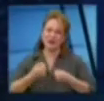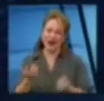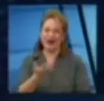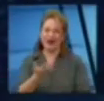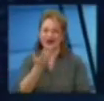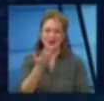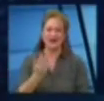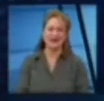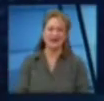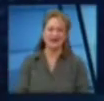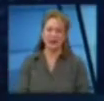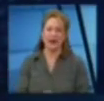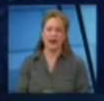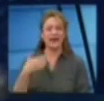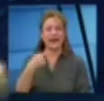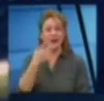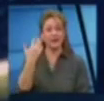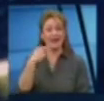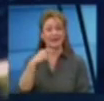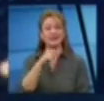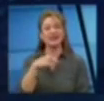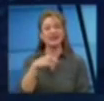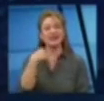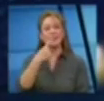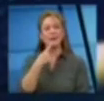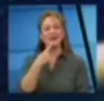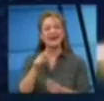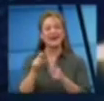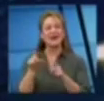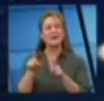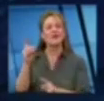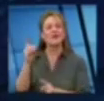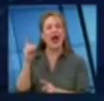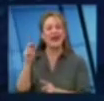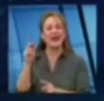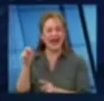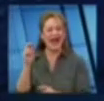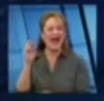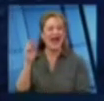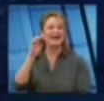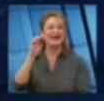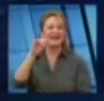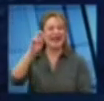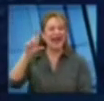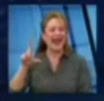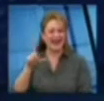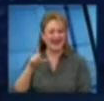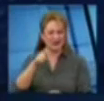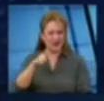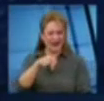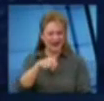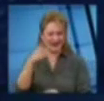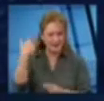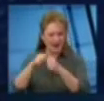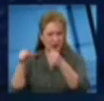אני אמרתי פעם שהיא דמות מקראית, זה דבורה הנביאה, ויעל אשת חבר הקיני גם יחד. ומי